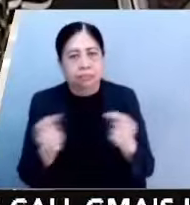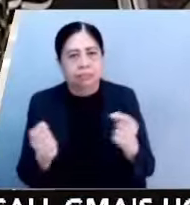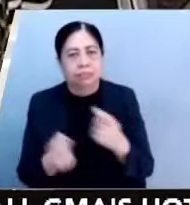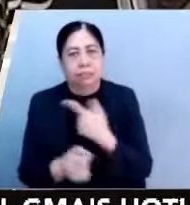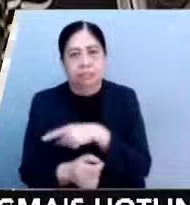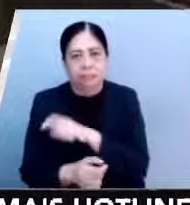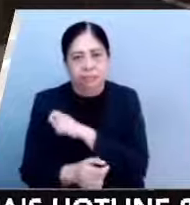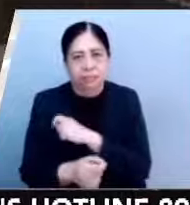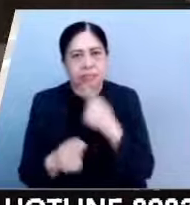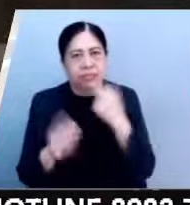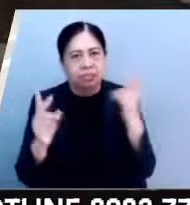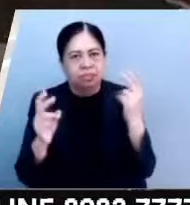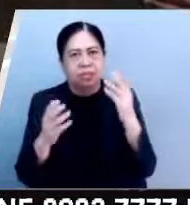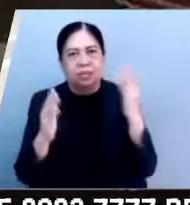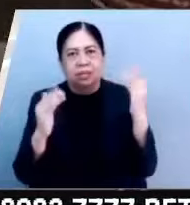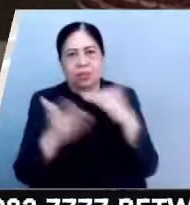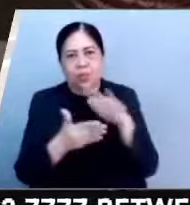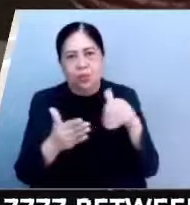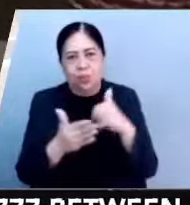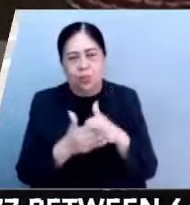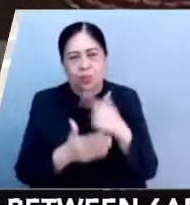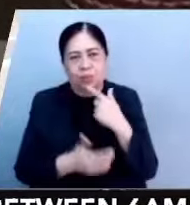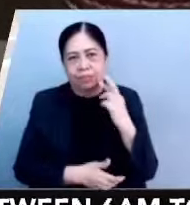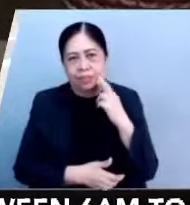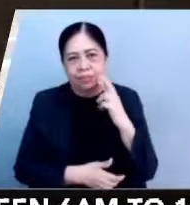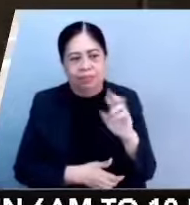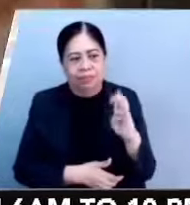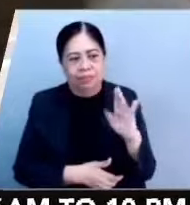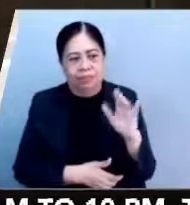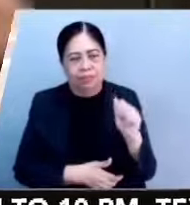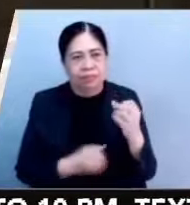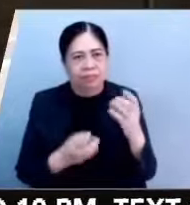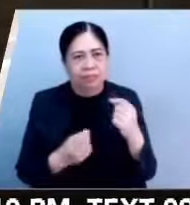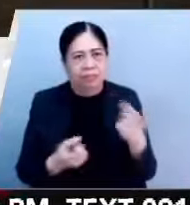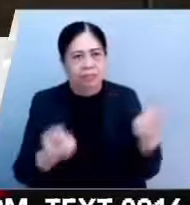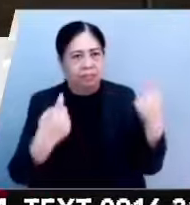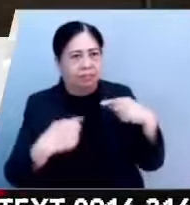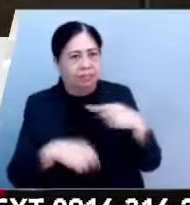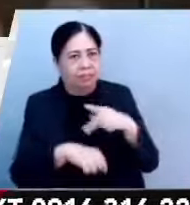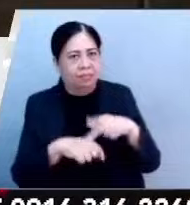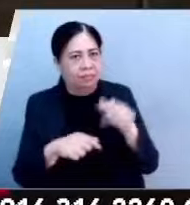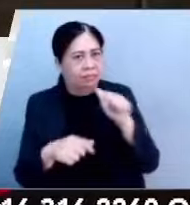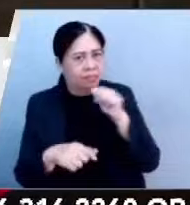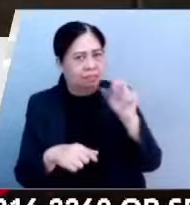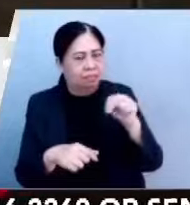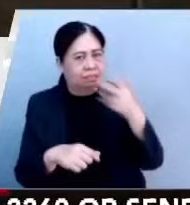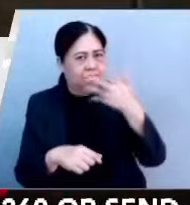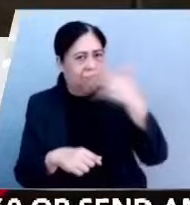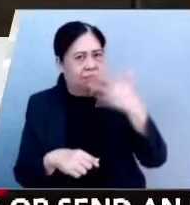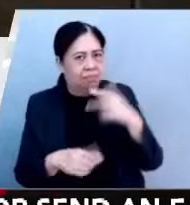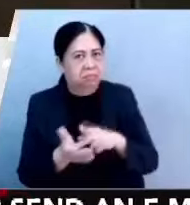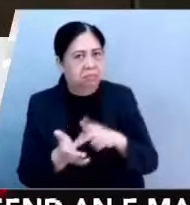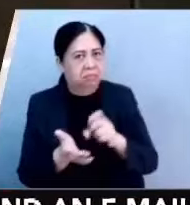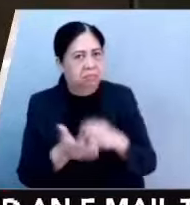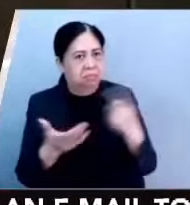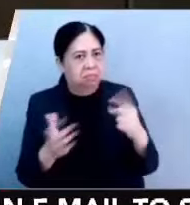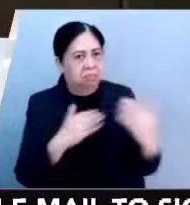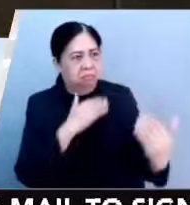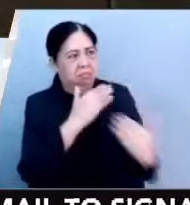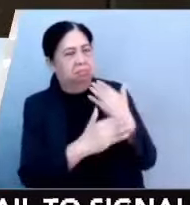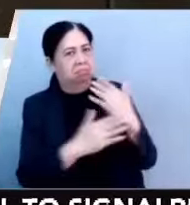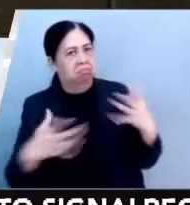sabi ng OFW na si Rebecca Marami ditong pumupunta saak na walang visa pasport lang yung kanilang hold